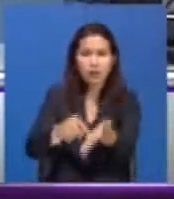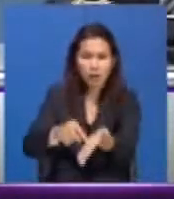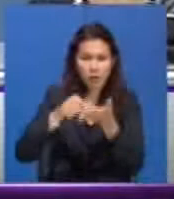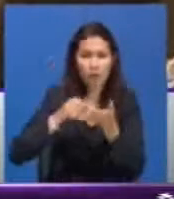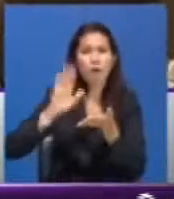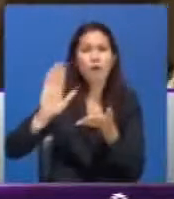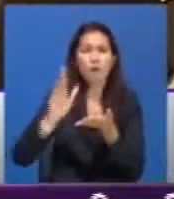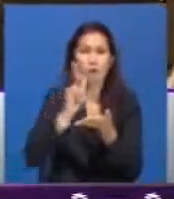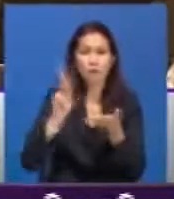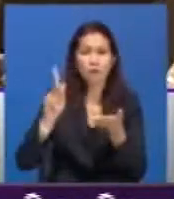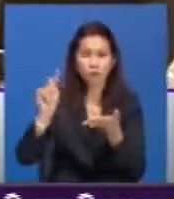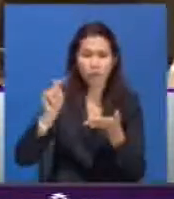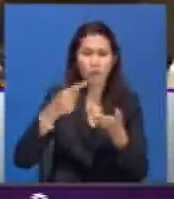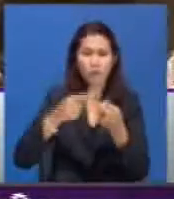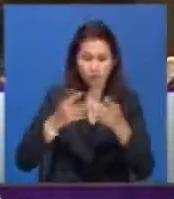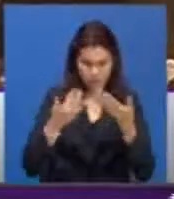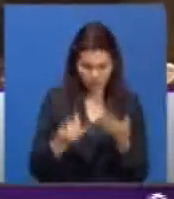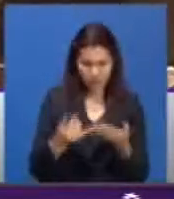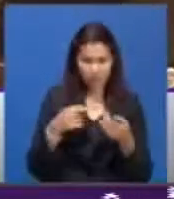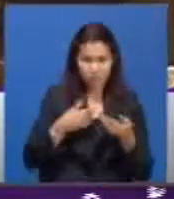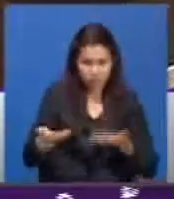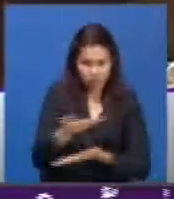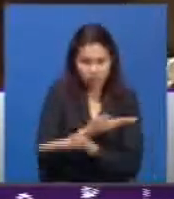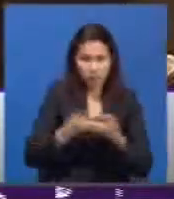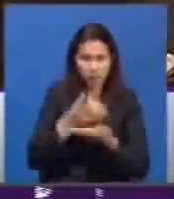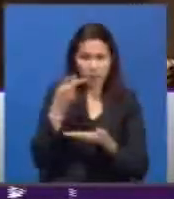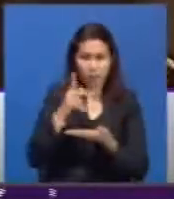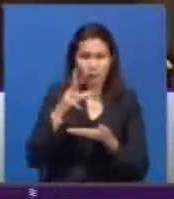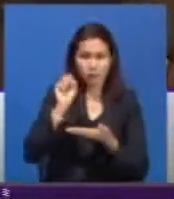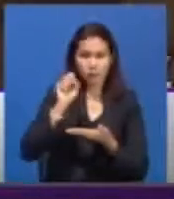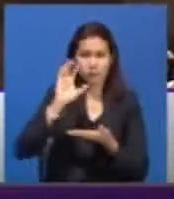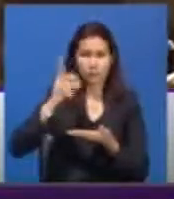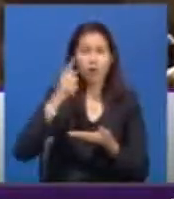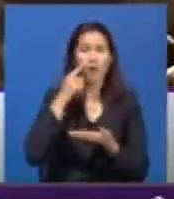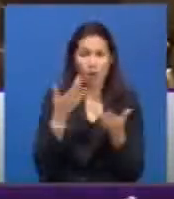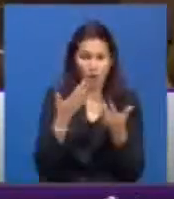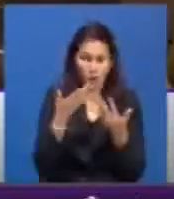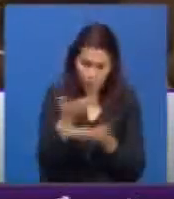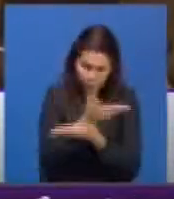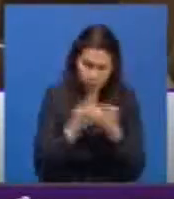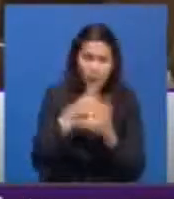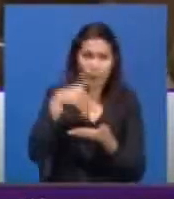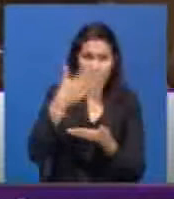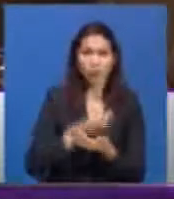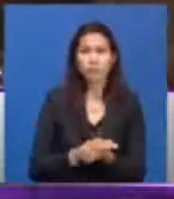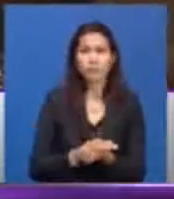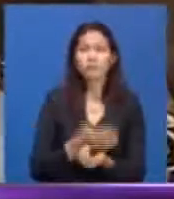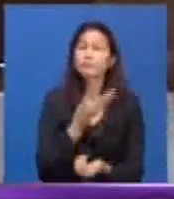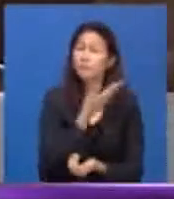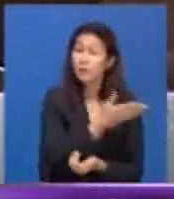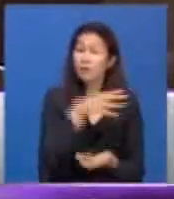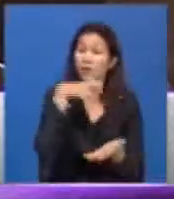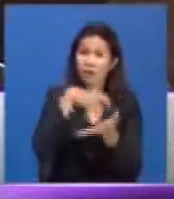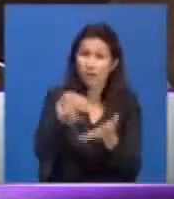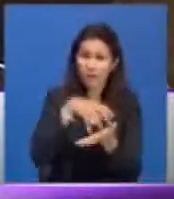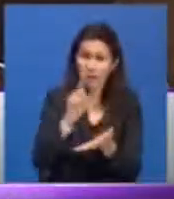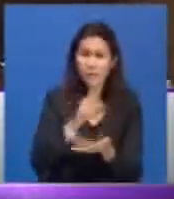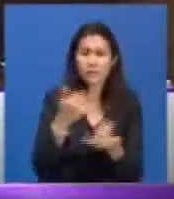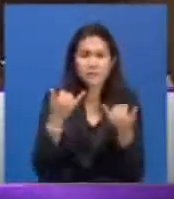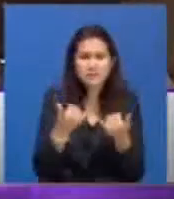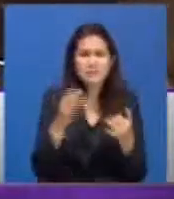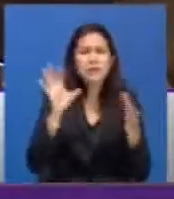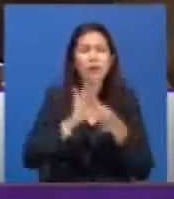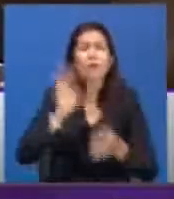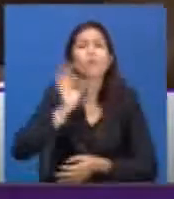กต.ซึ่งสุดท้ายอยู่ที่คสช.จะพิจารณาน ะครับอันนี้ก็เป็นความเห็นนะครับคือความเห็นนี้ก็เป็นความเห็น